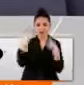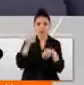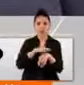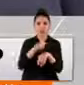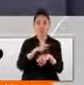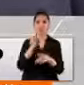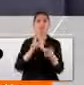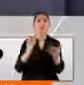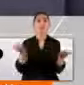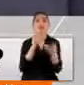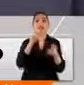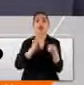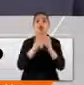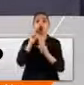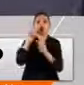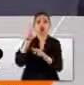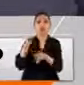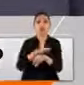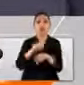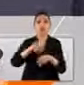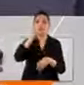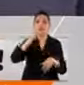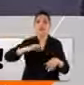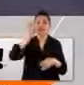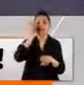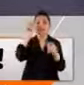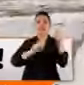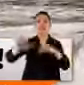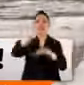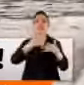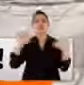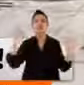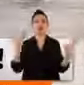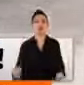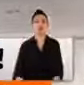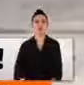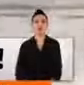zaman, nasıl kullandığımızı gördükleri zaman insanların tabii ki güveni artıyor.